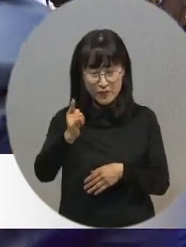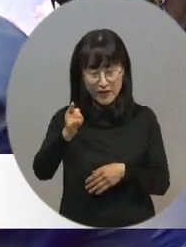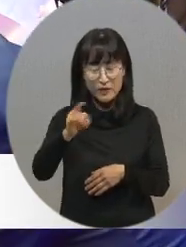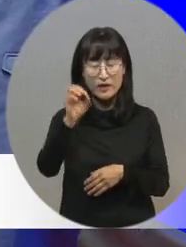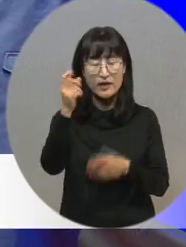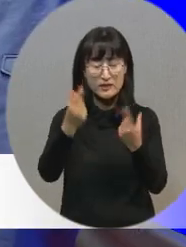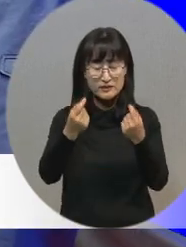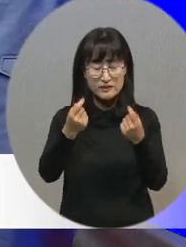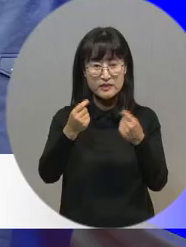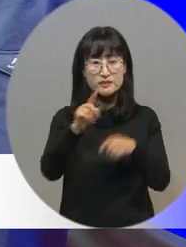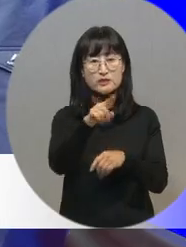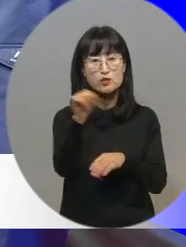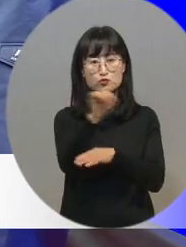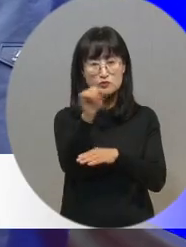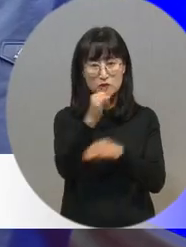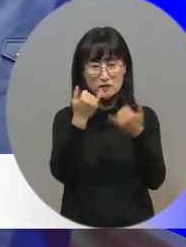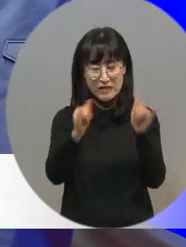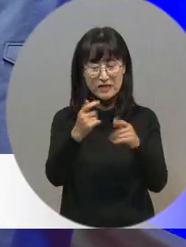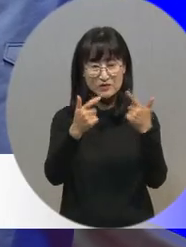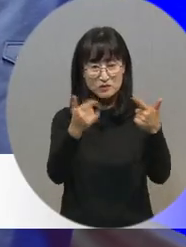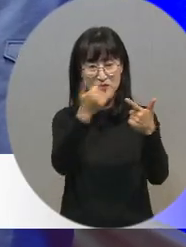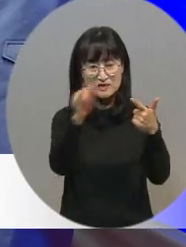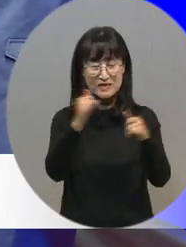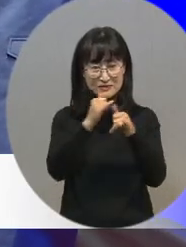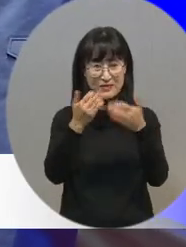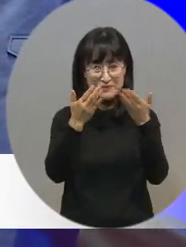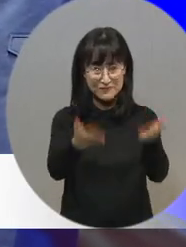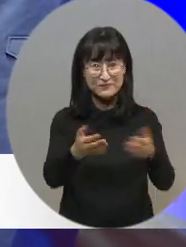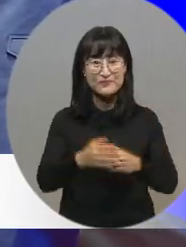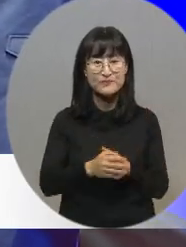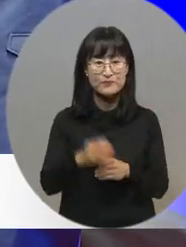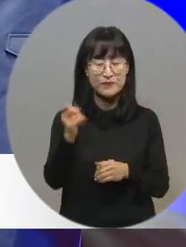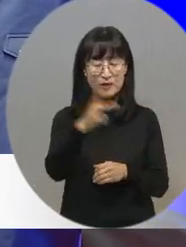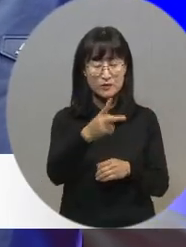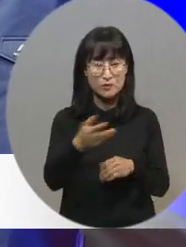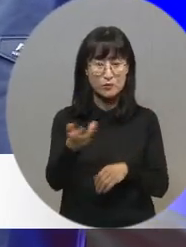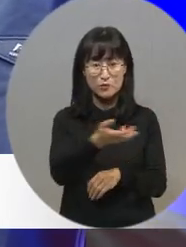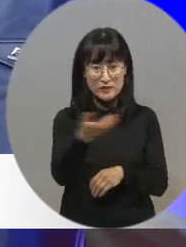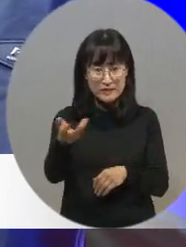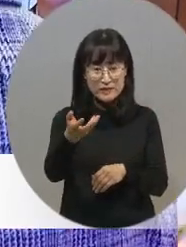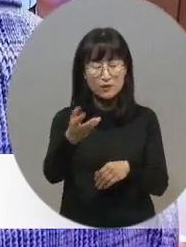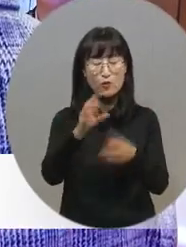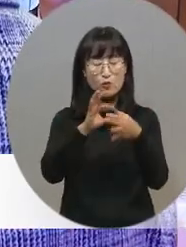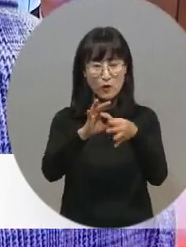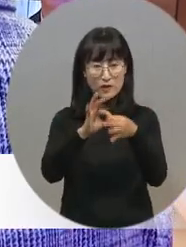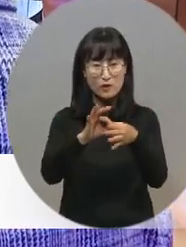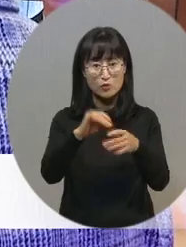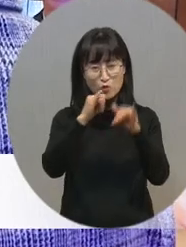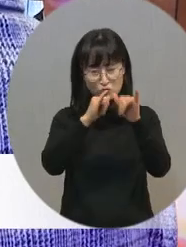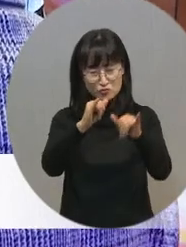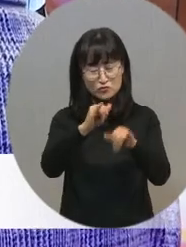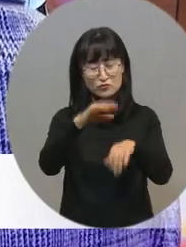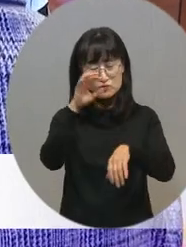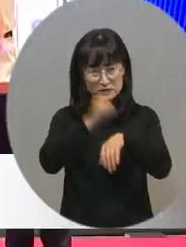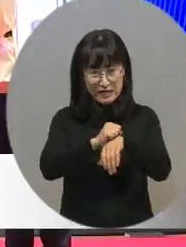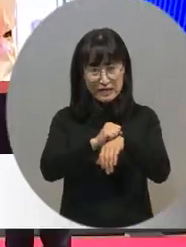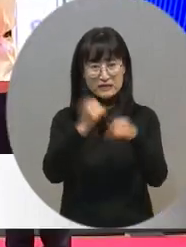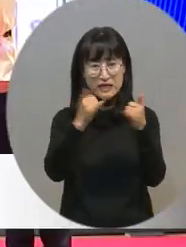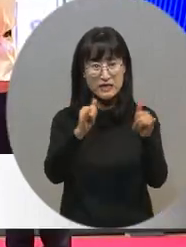수상했습니다. 이외 도와 시군 이동지원센터 종사자와 우수 사례 공모 시상자